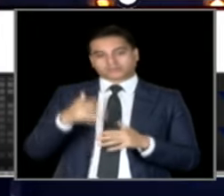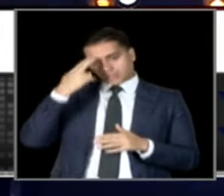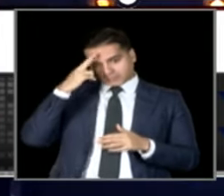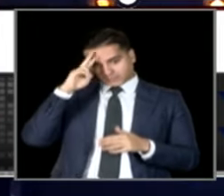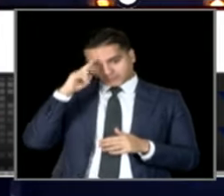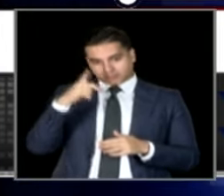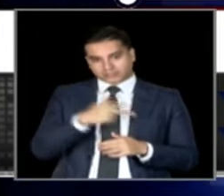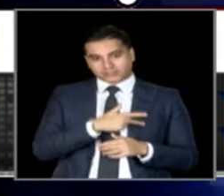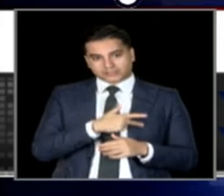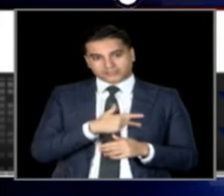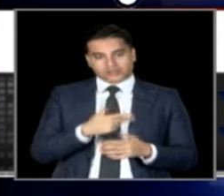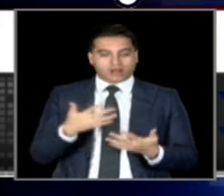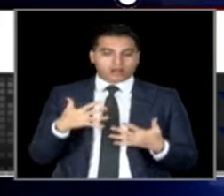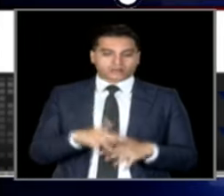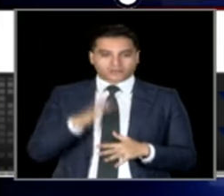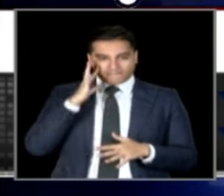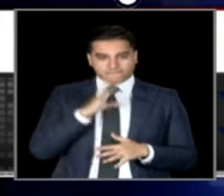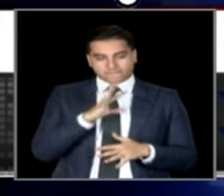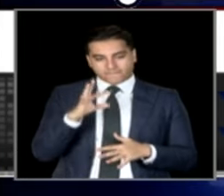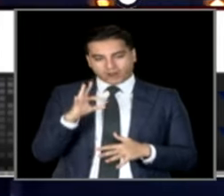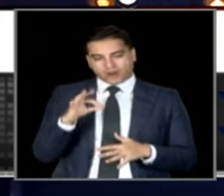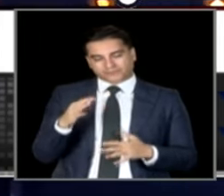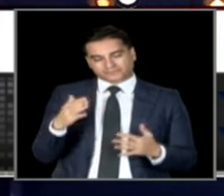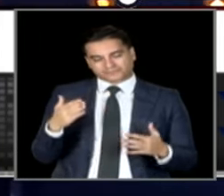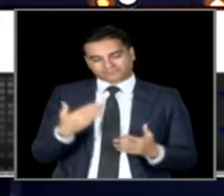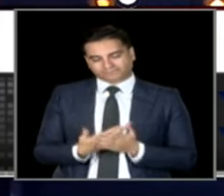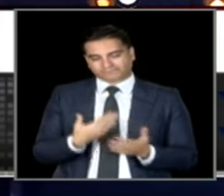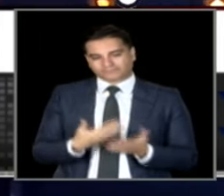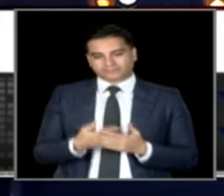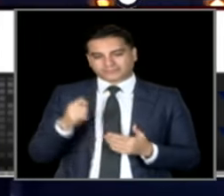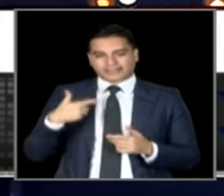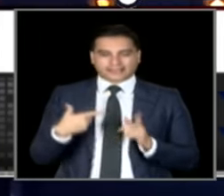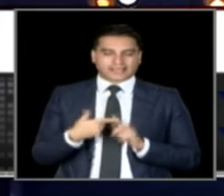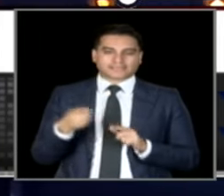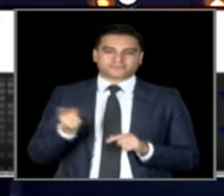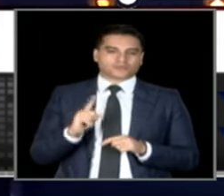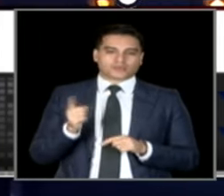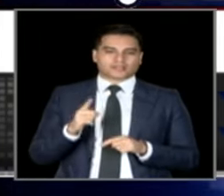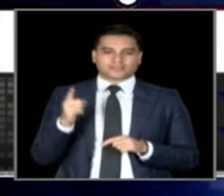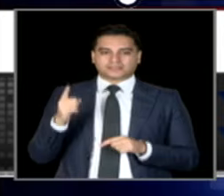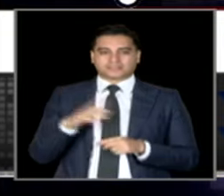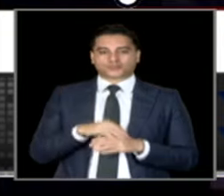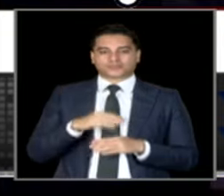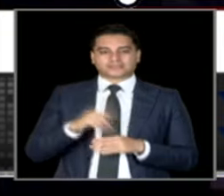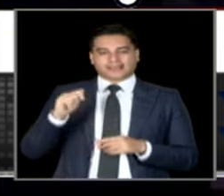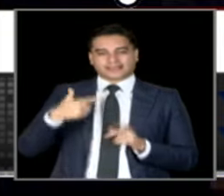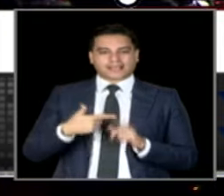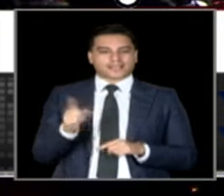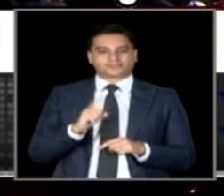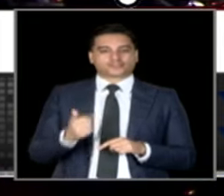في أوروبا. وأنا عارف إن في واحدة الأولى وواحدة الثانية. أحمد أيمن للأسف الشديد ناقص 5، إجابة خاطئة.